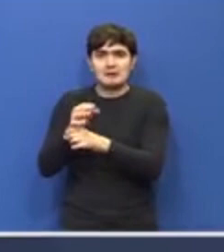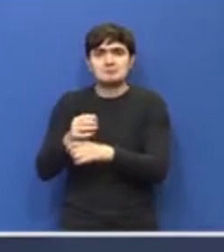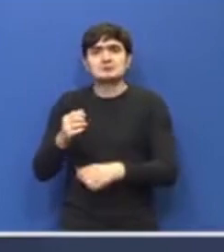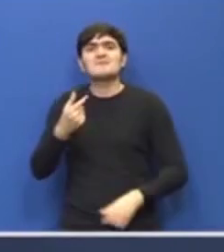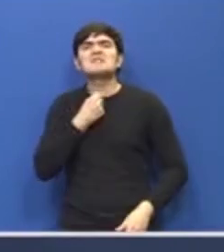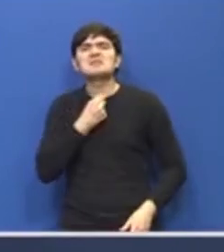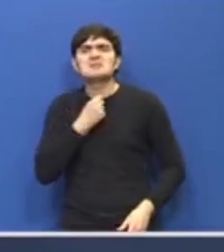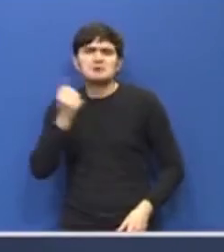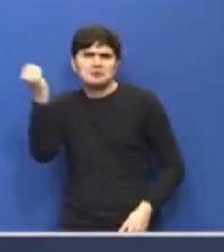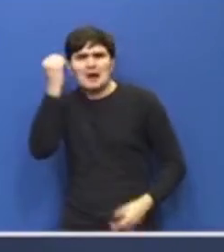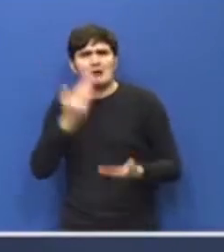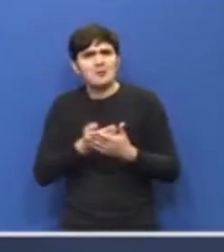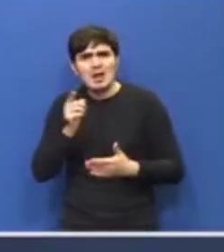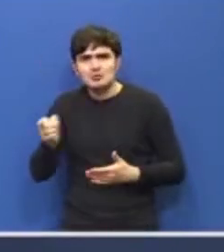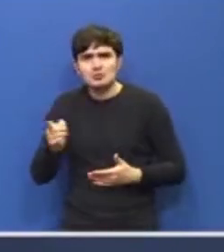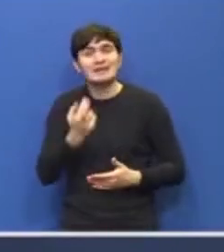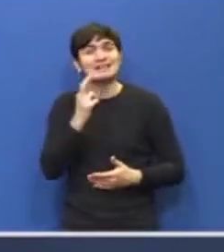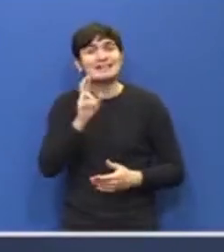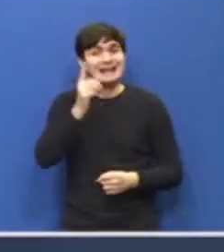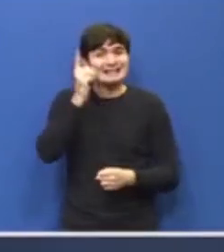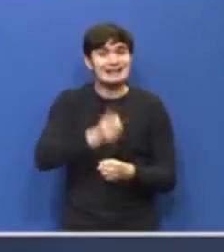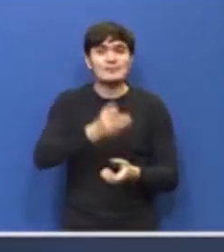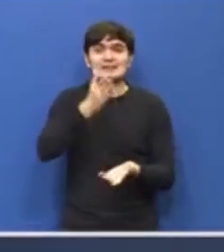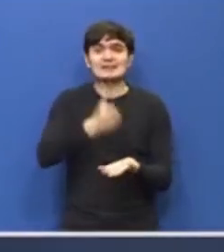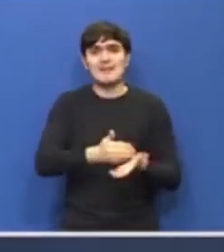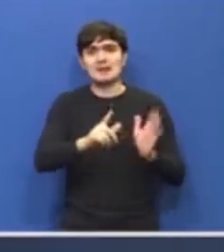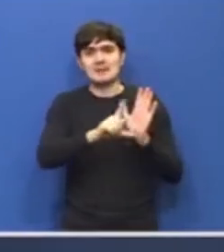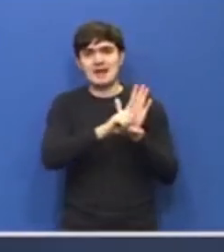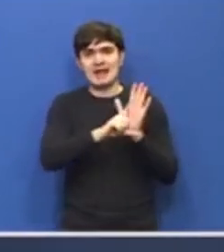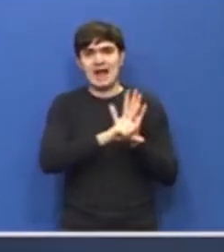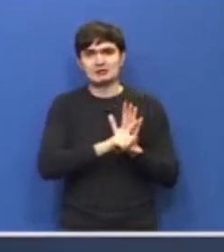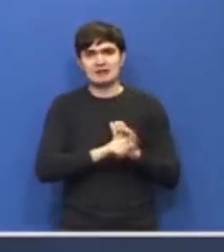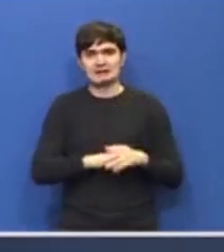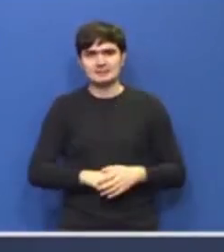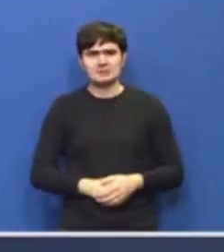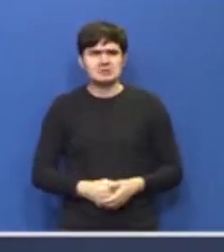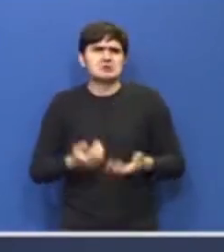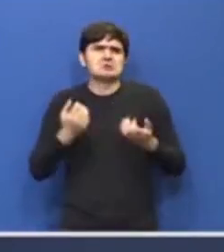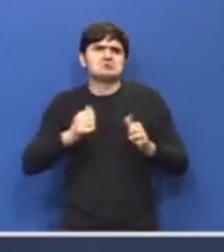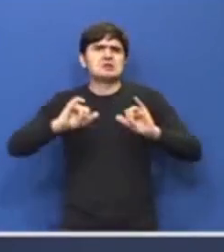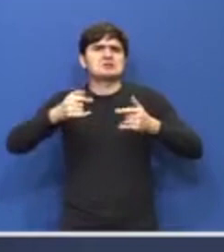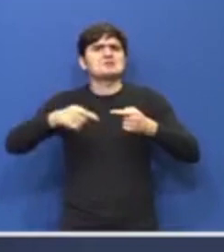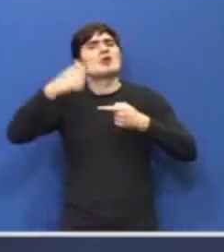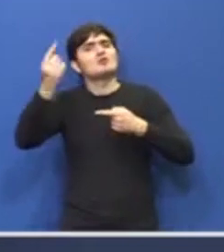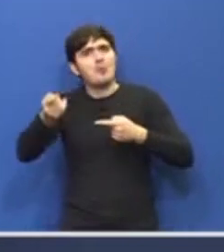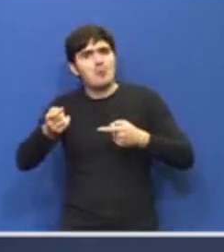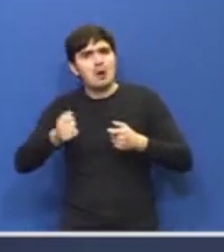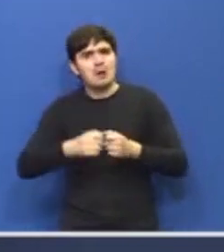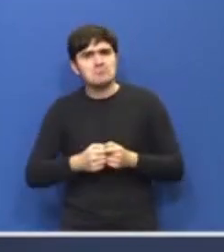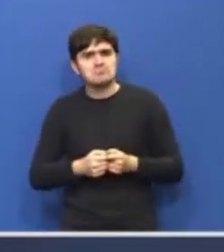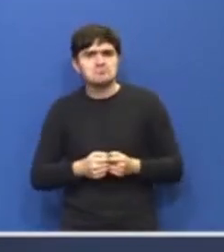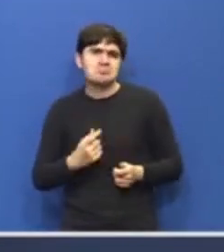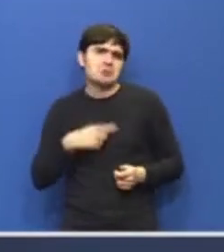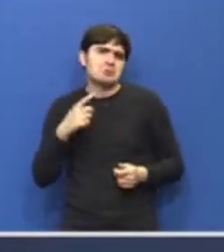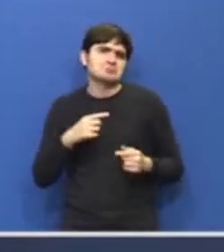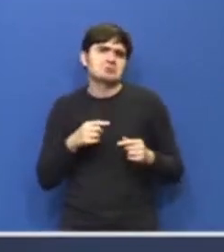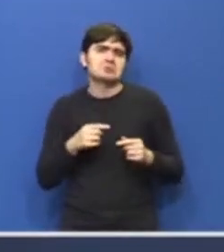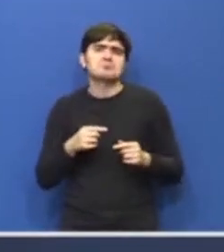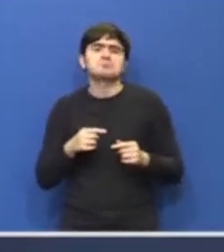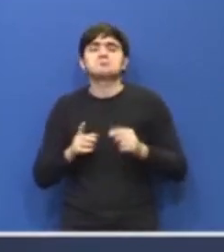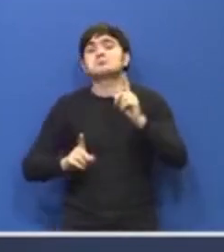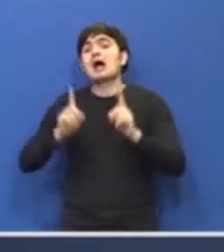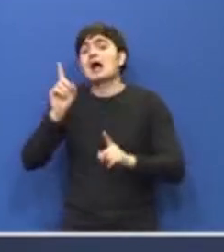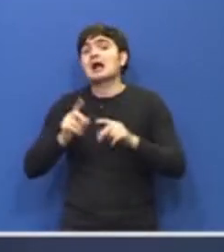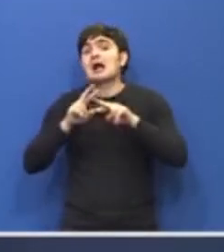rău. E vorba de restabilirea legalității. Ce se întâmplă după va fi un dacă